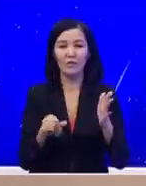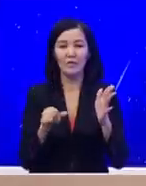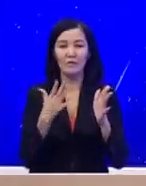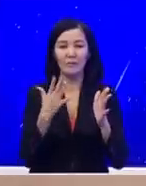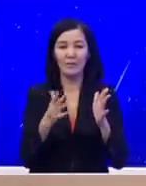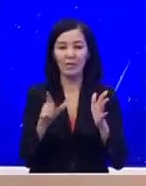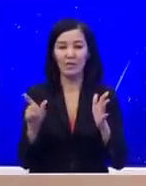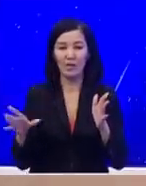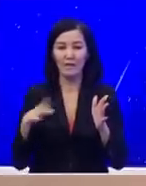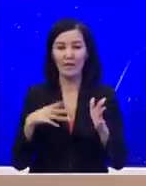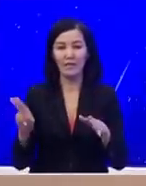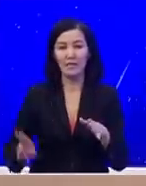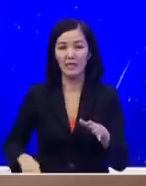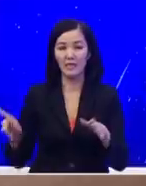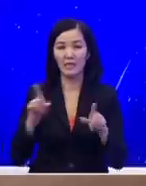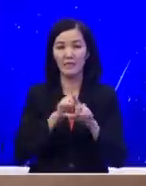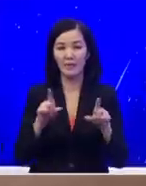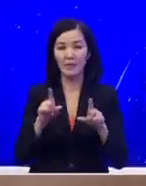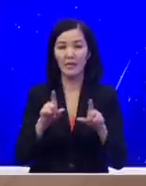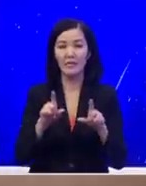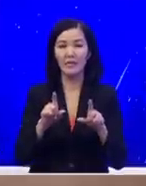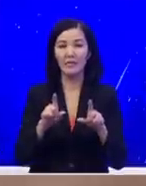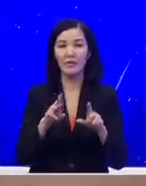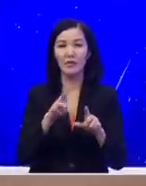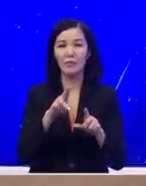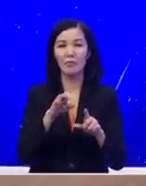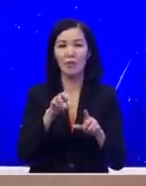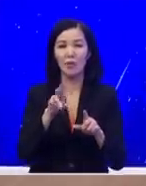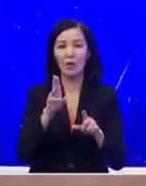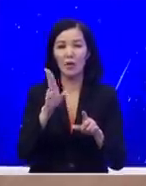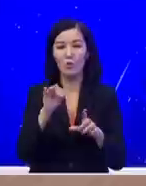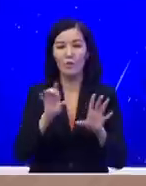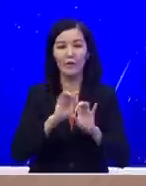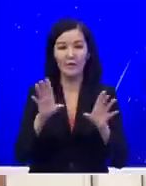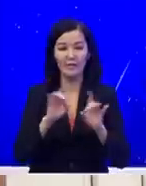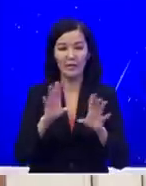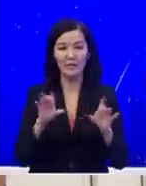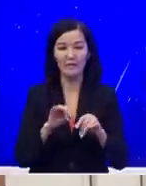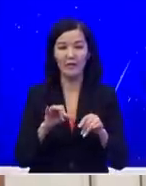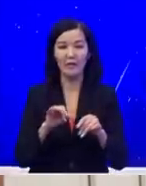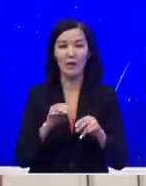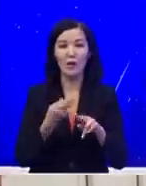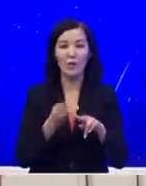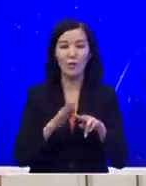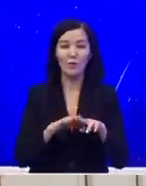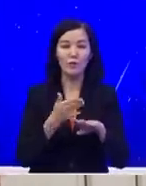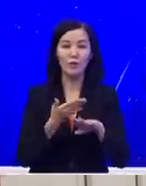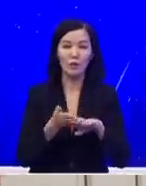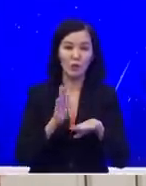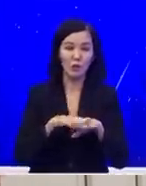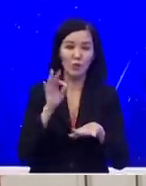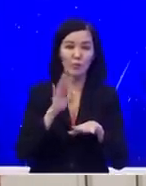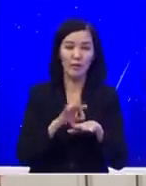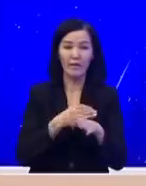пациентов. По словам директора многопрофильной клинической больницы Жумахана Молдакулова, для пациентов с острыми респираторными заболеваниями